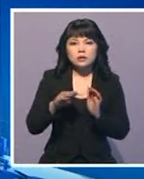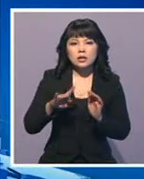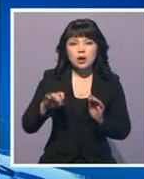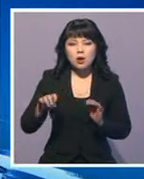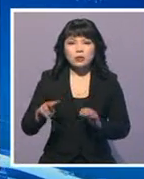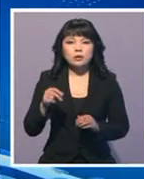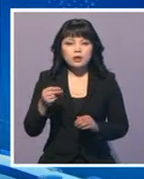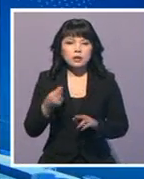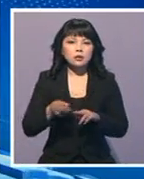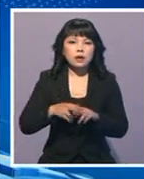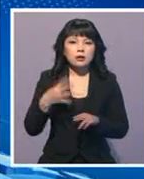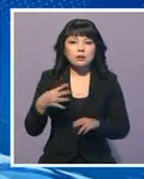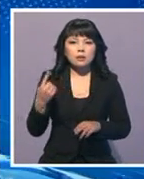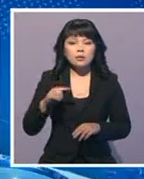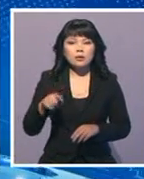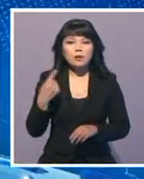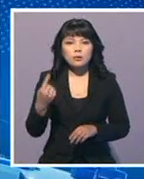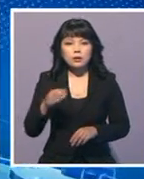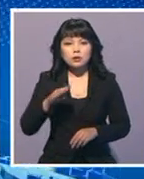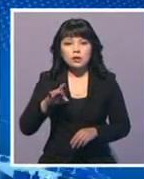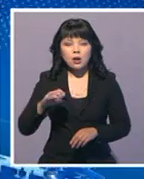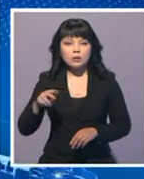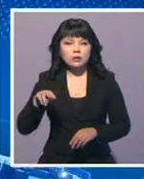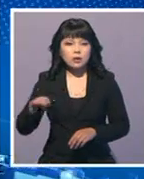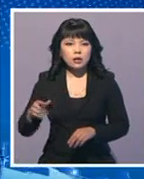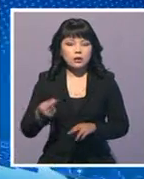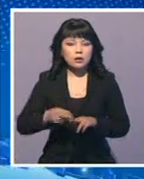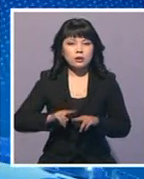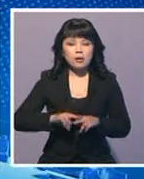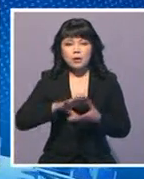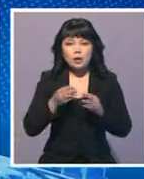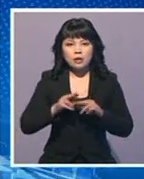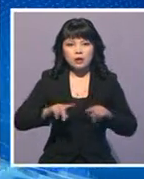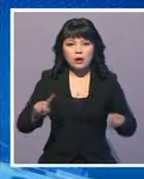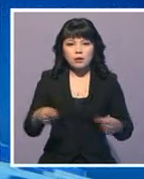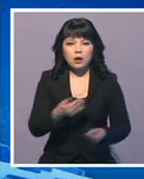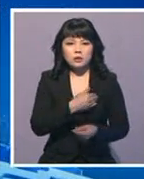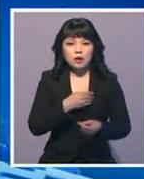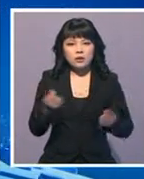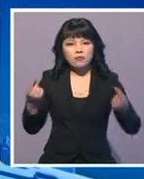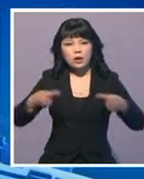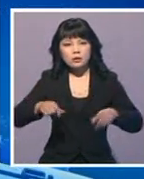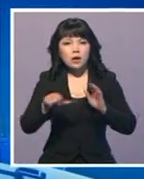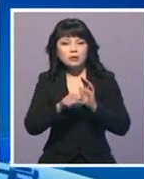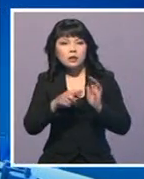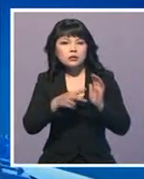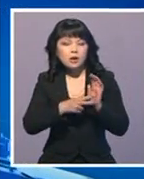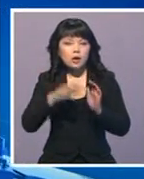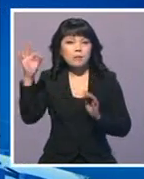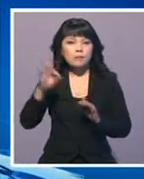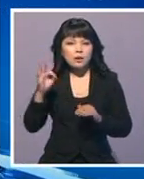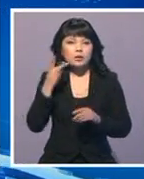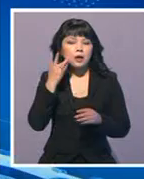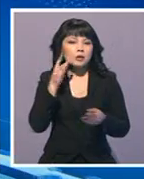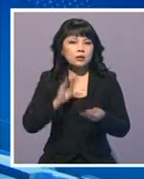теңгеден 41,1 триллион теңгеге өсетінін болжап отыр. Ал инфляция 6-8% дәлізінде сақталады. Сондай-ақ 2014